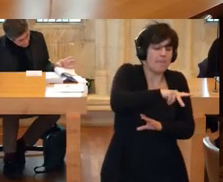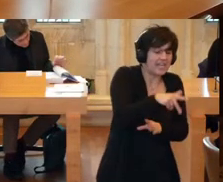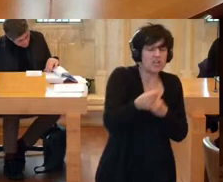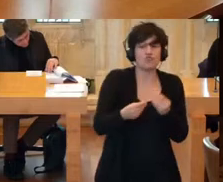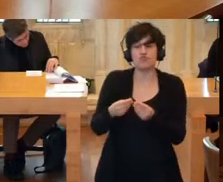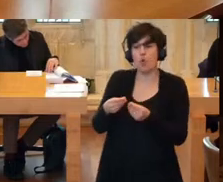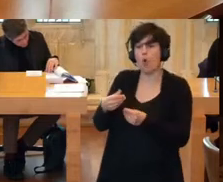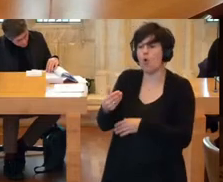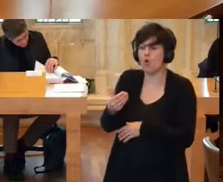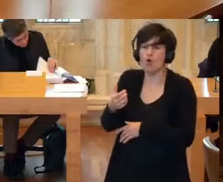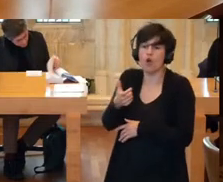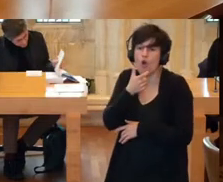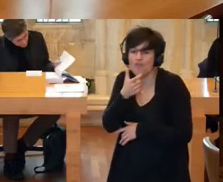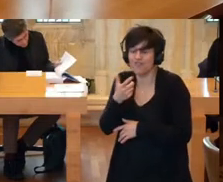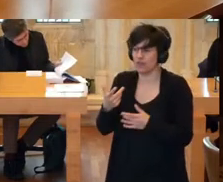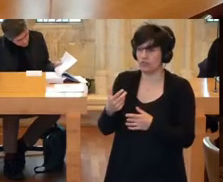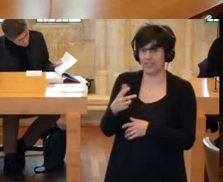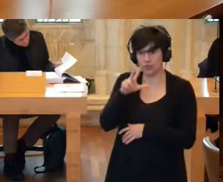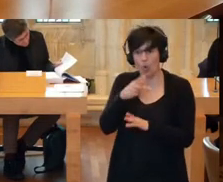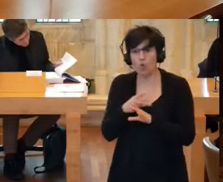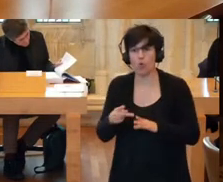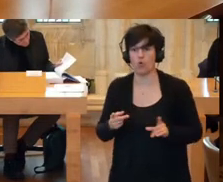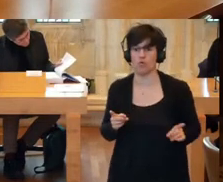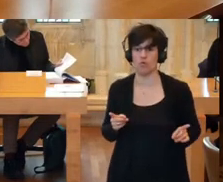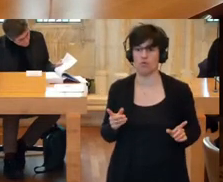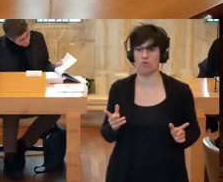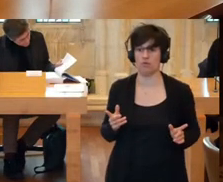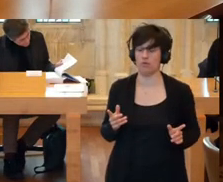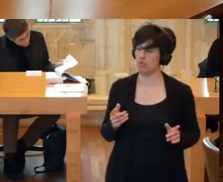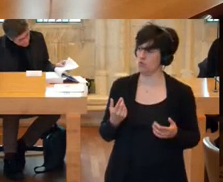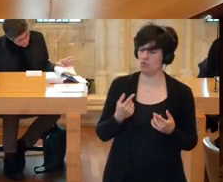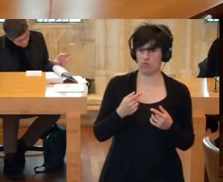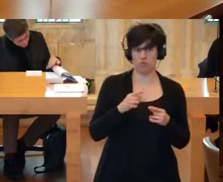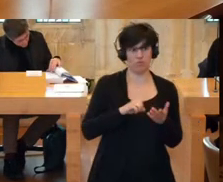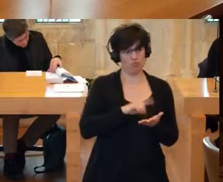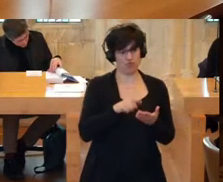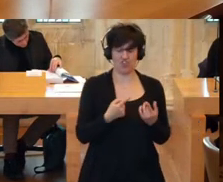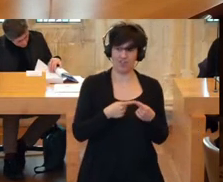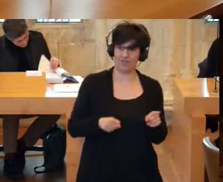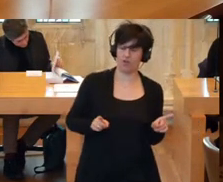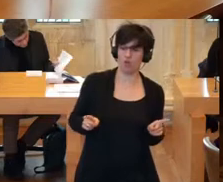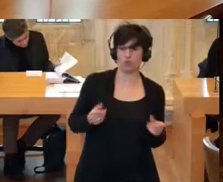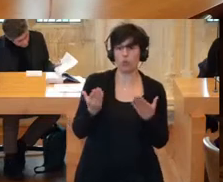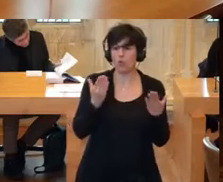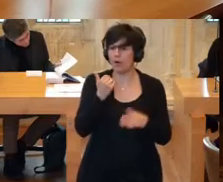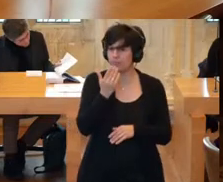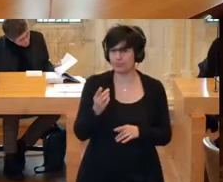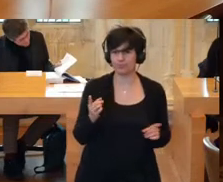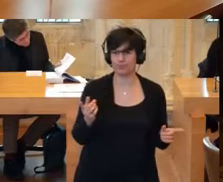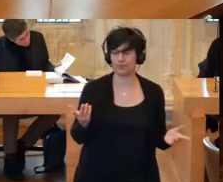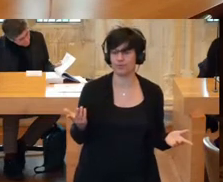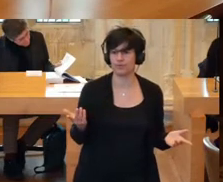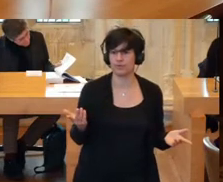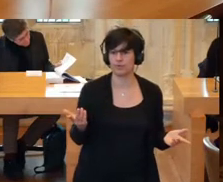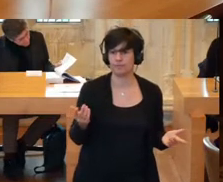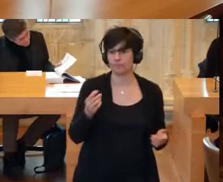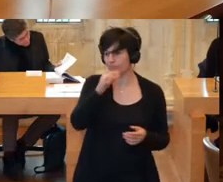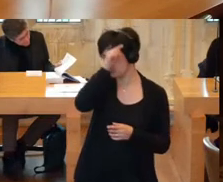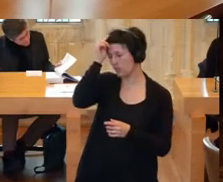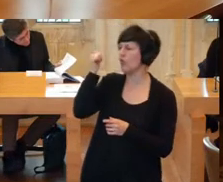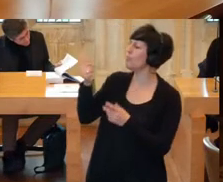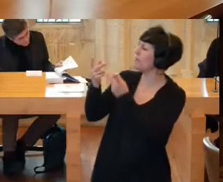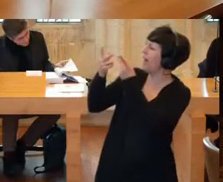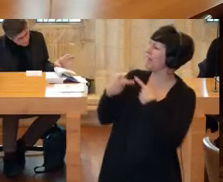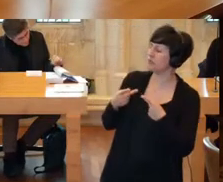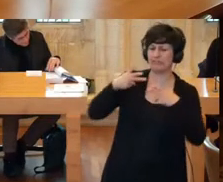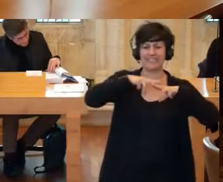gaufre, c'est 3 euros. Ce n'est pas vraiment le même budget. Ce n'est donc pas comparable. Vous nous annoncez des